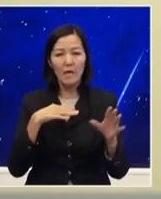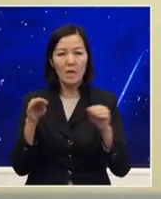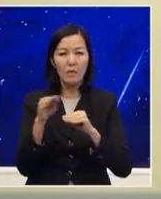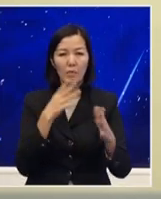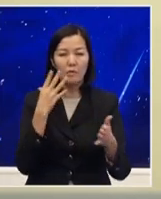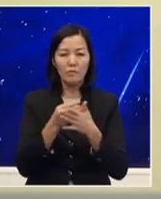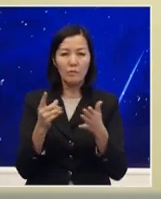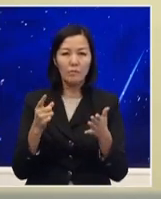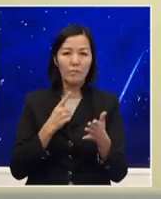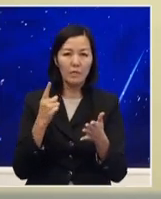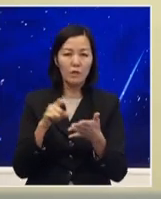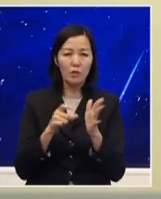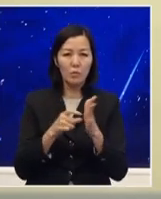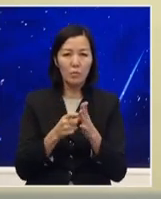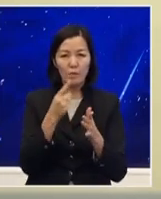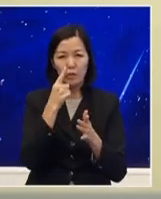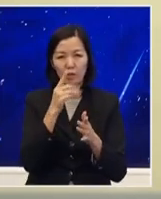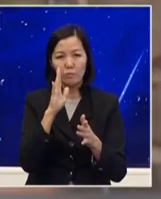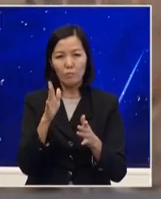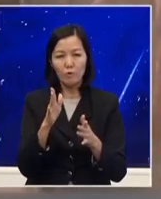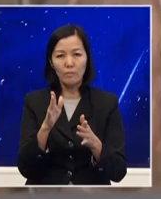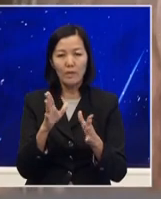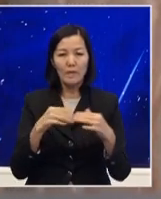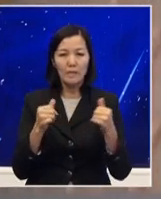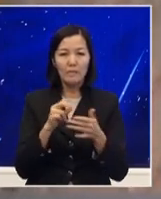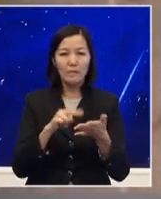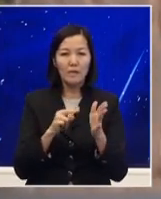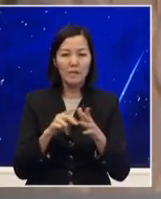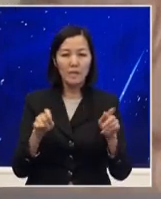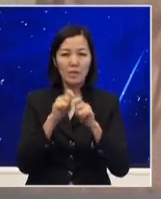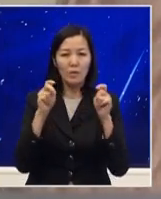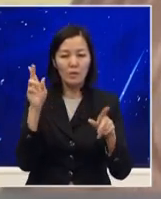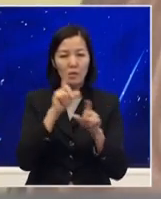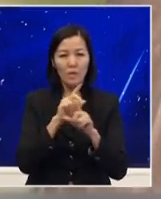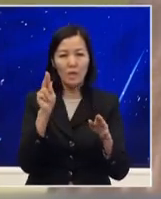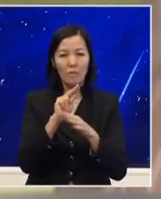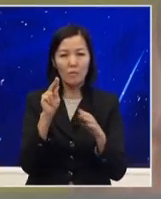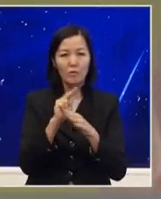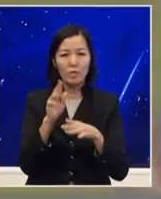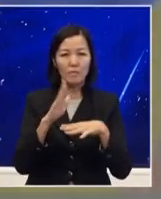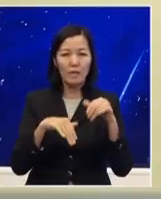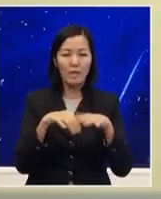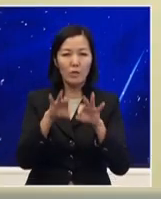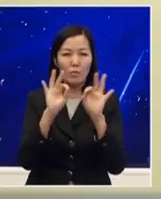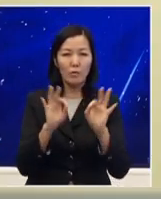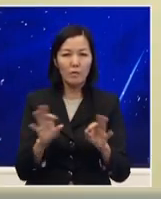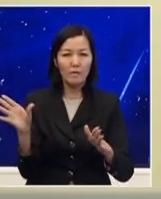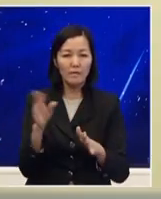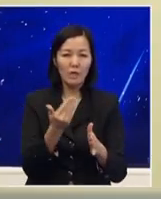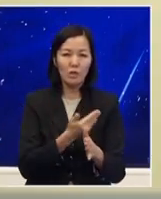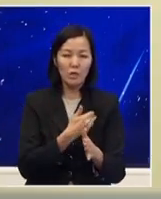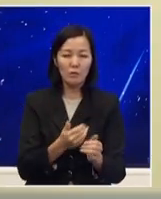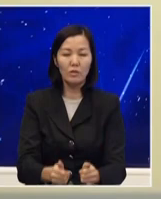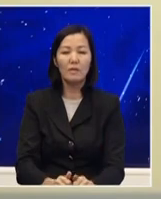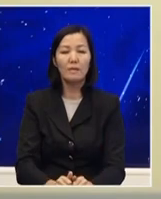и оборудовали собственную мастерскую. В ближайшем будущем семейство планирует открыть школу и обучать прикладному искусству всех